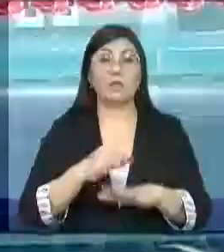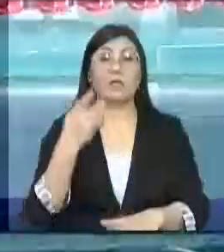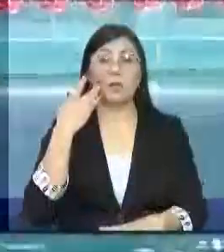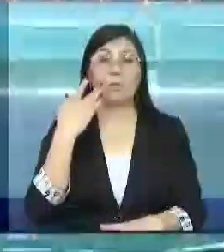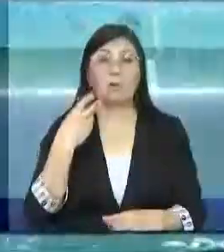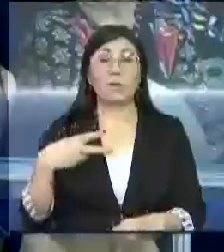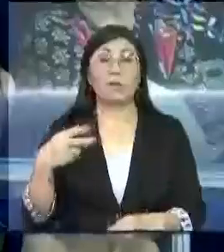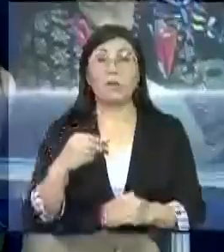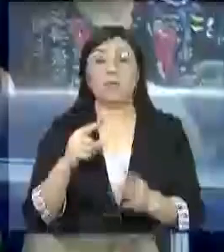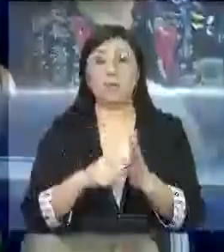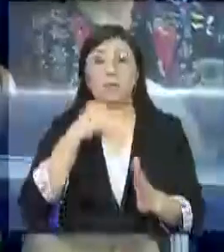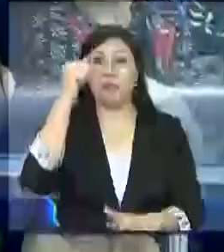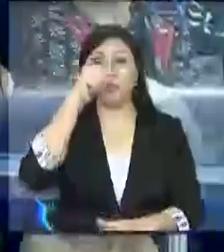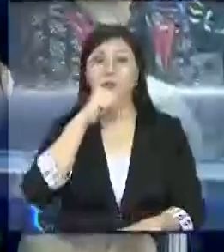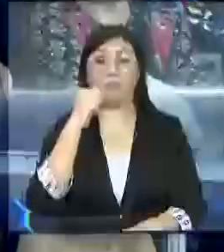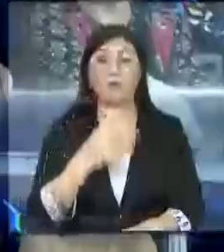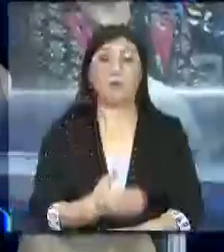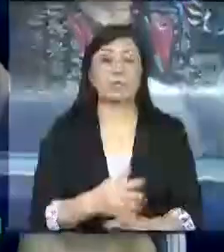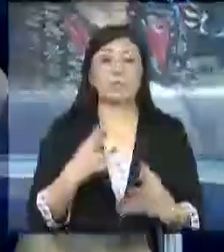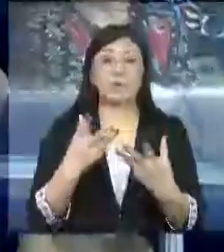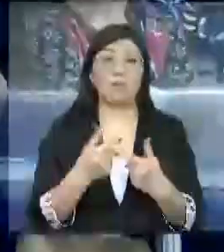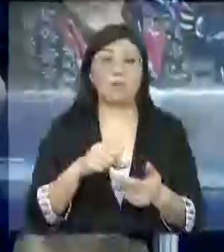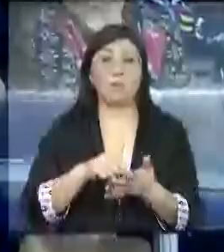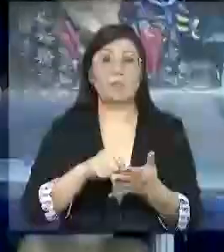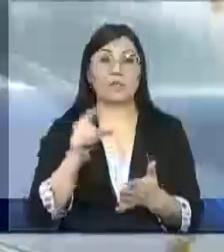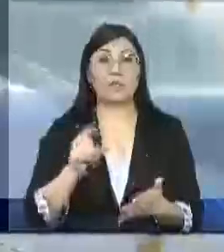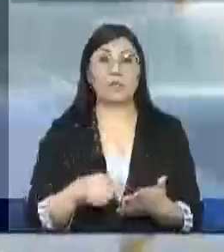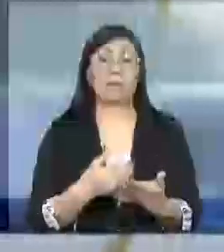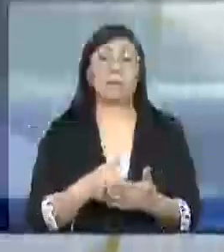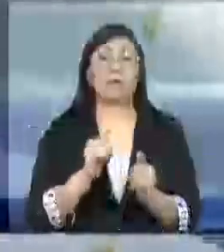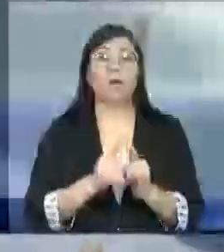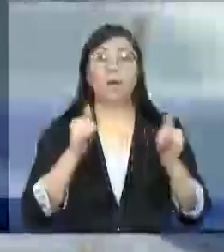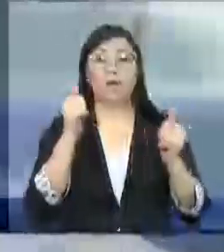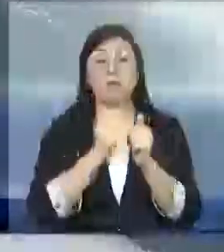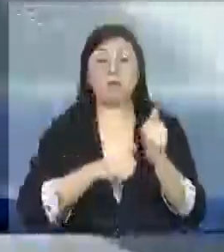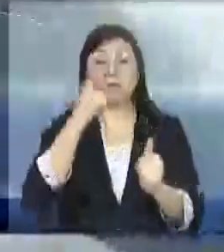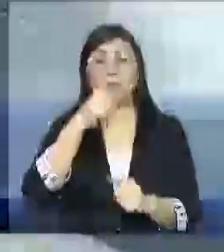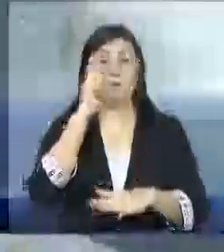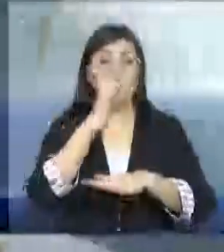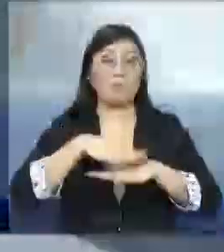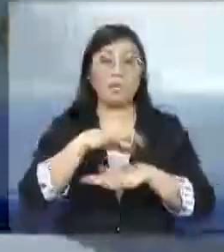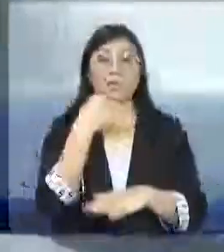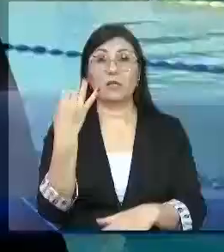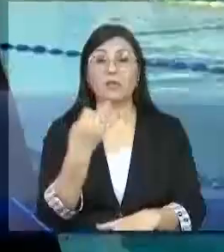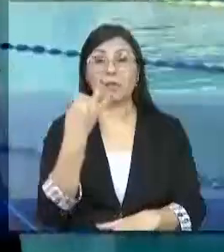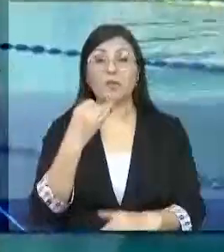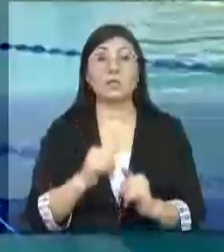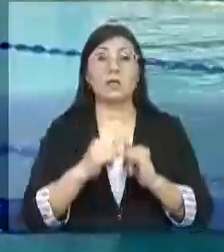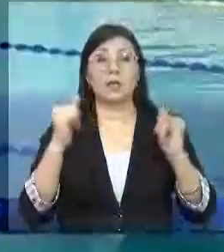с 2017 года. Количество участников увеличивается с каждым годом, потому что в стране растет интерес к